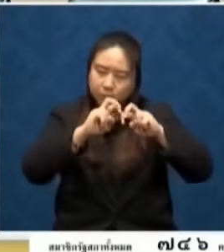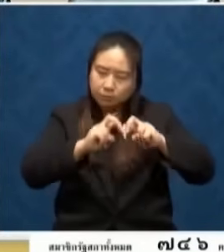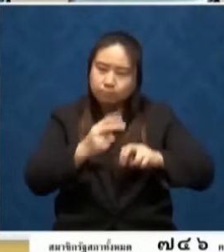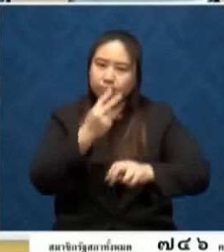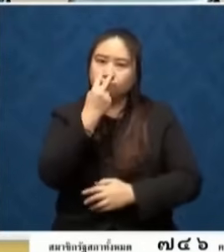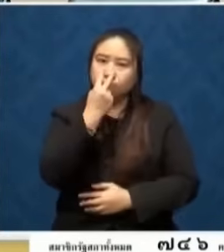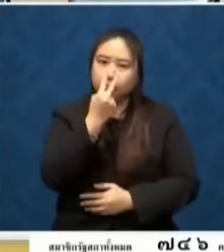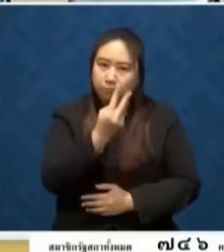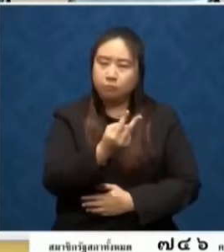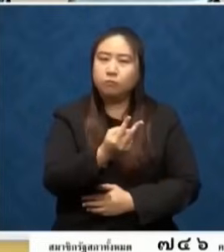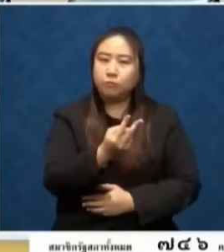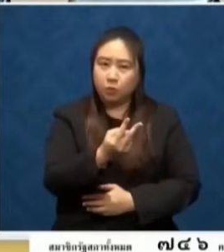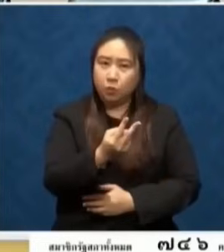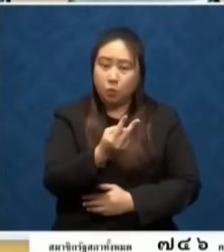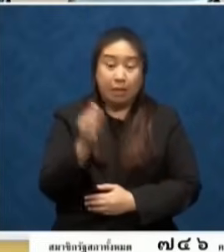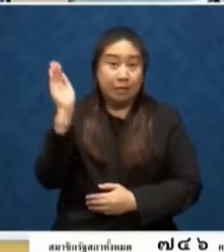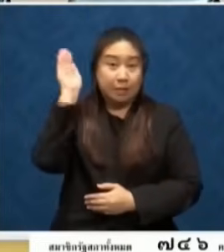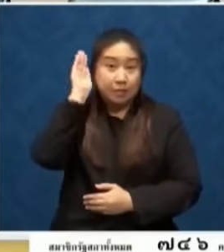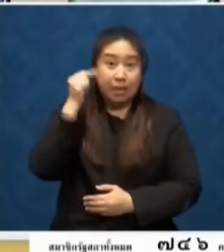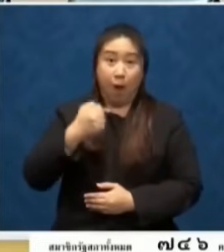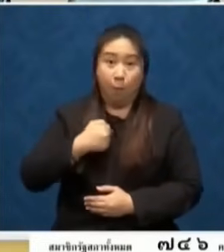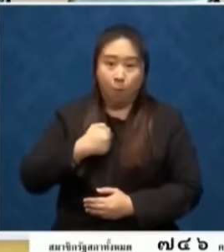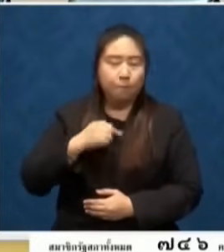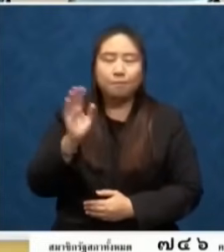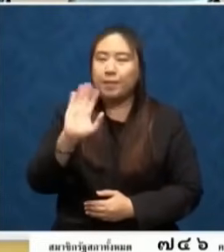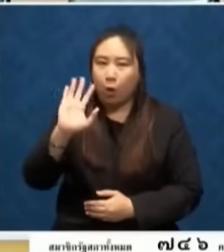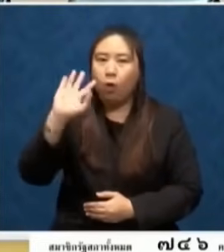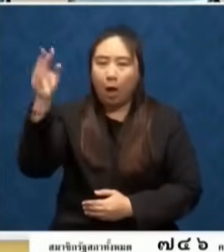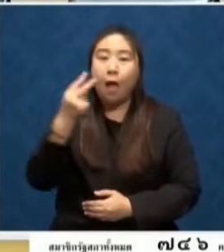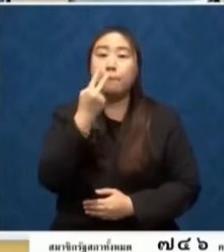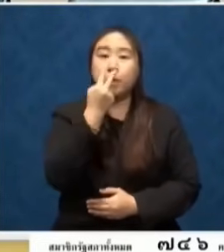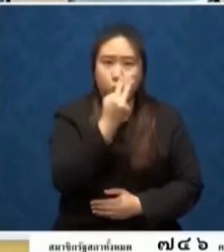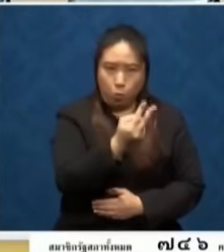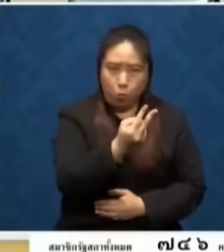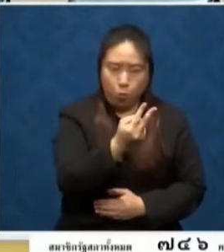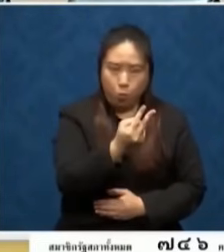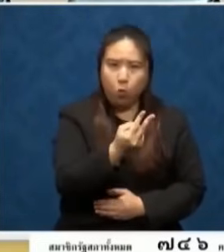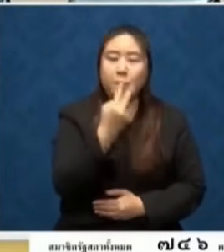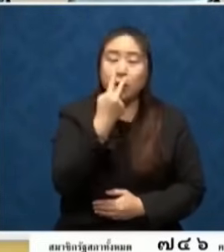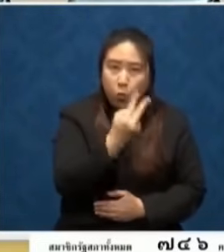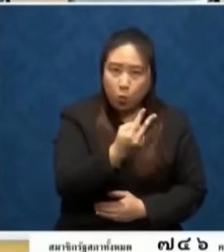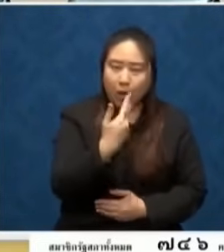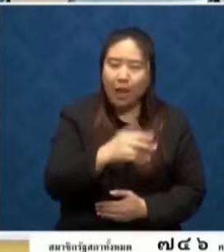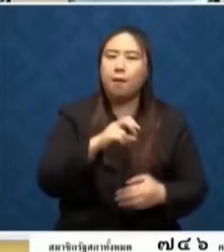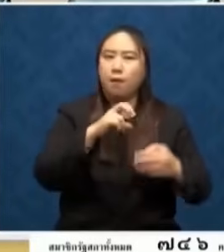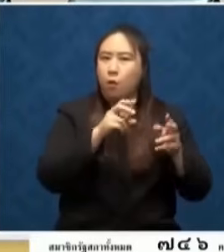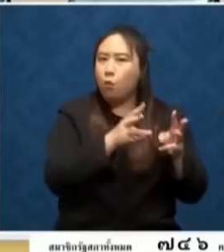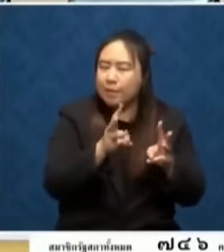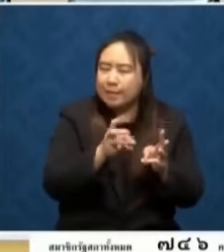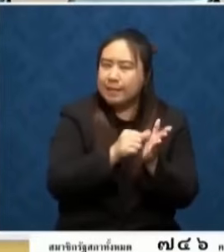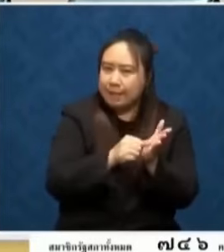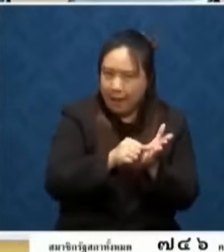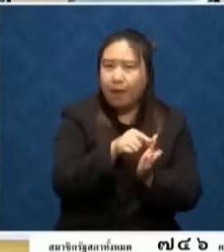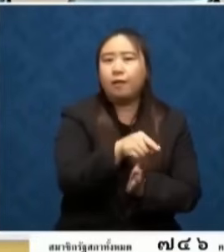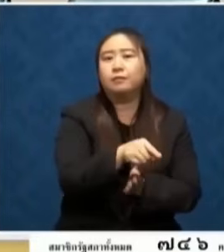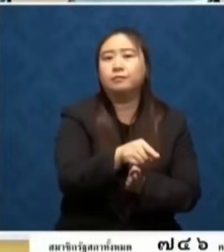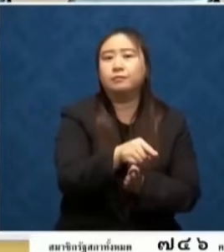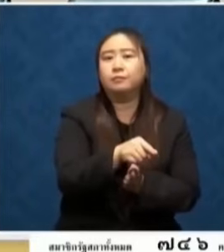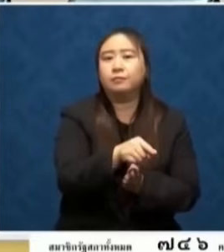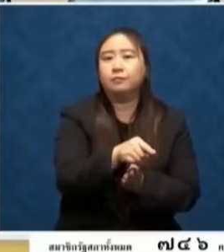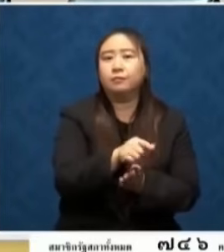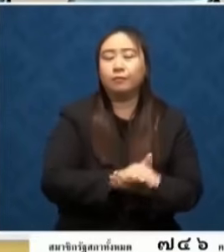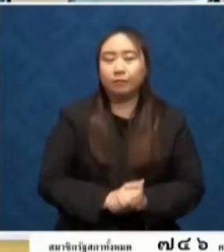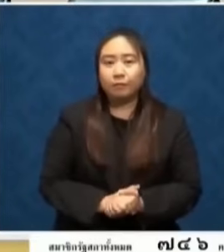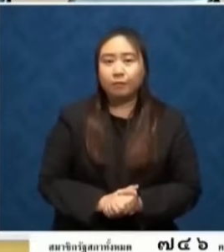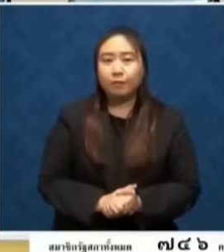ครับไม่ต้องเชื่อผมทั้งหมดไปดูความเป็นจริงว่าเป็นอย่างไรแล้วหาทางแก้ไขนอกเหนือจากการที่เ